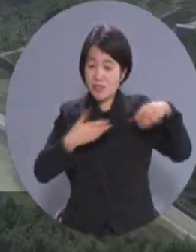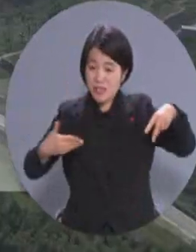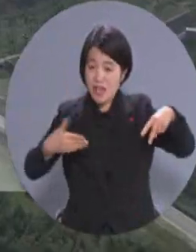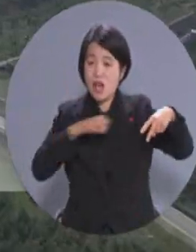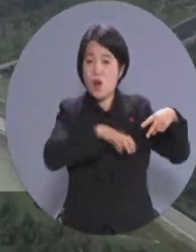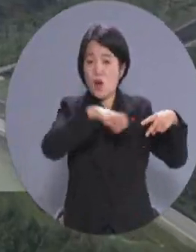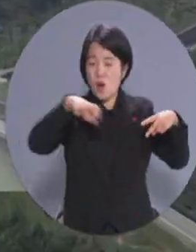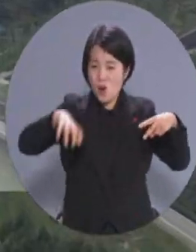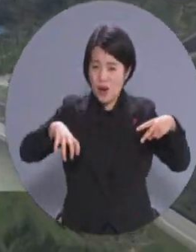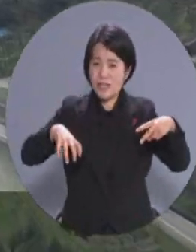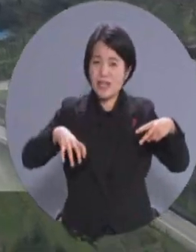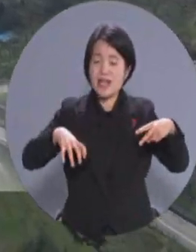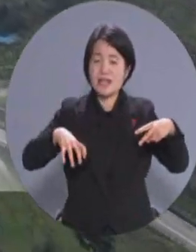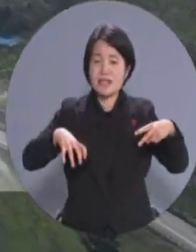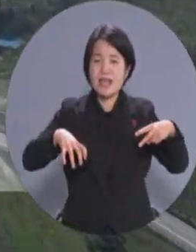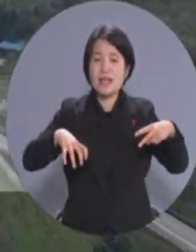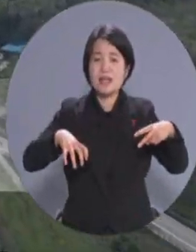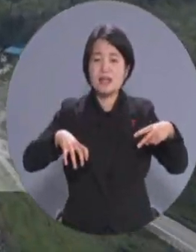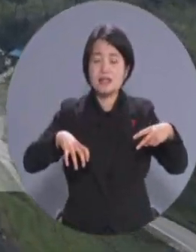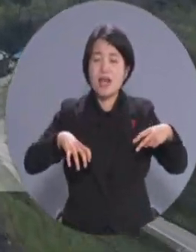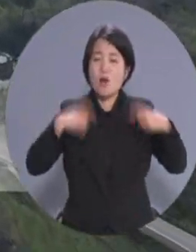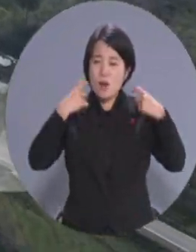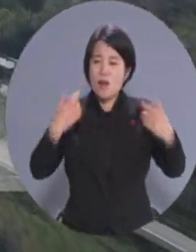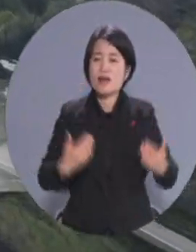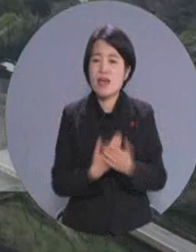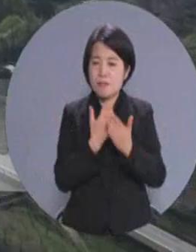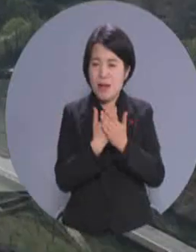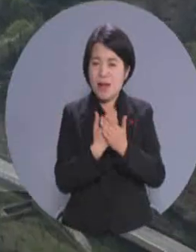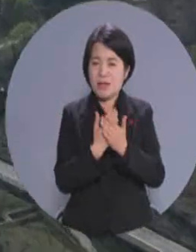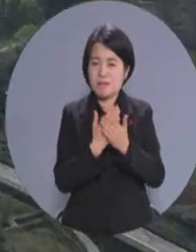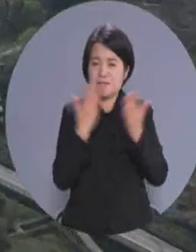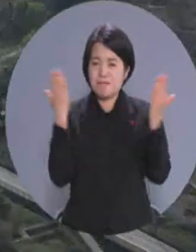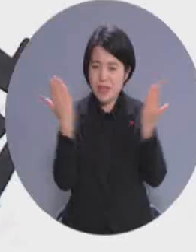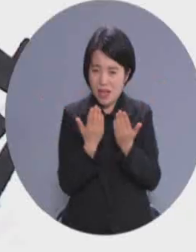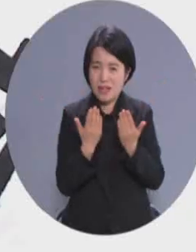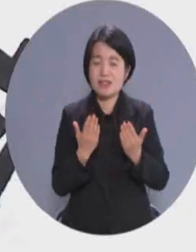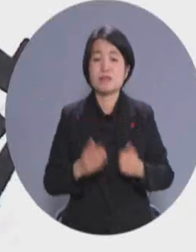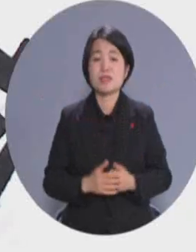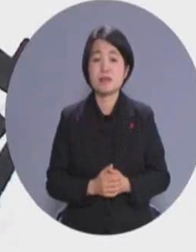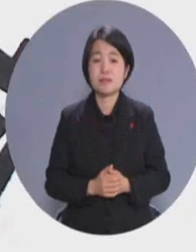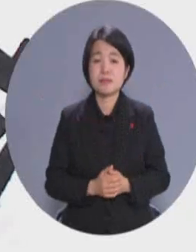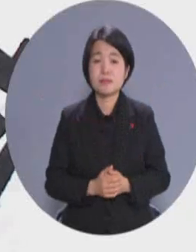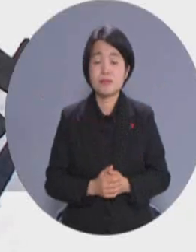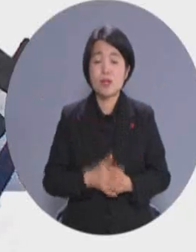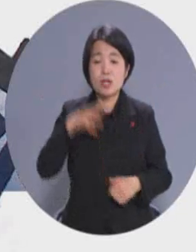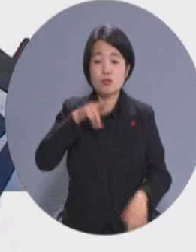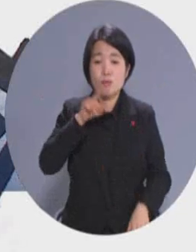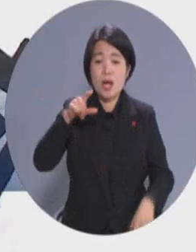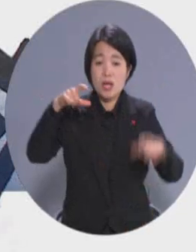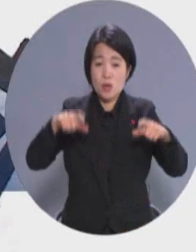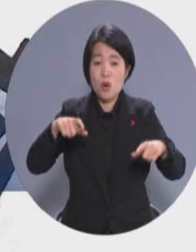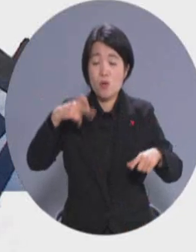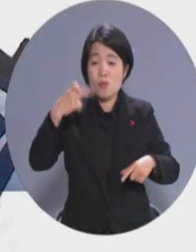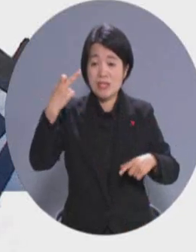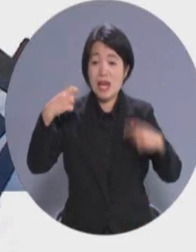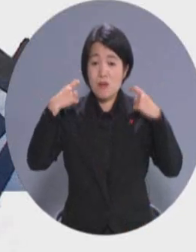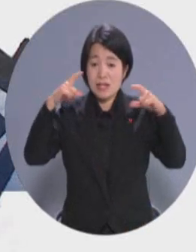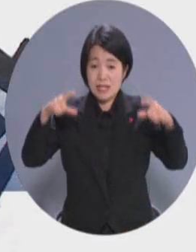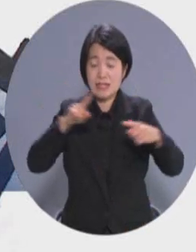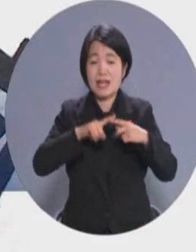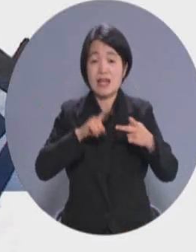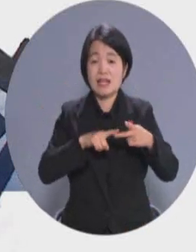권역별 차별화된 경쟁력을 살린 관광 개발에 역점을 두고 있습니다. 중마동권의 구봉산 관광단지